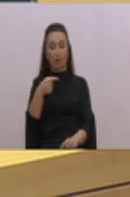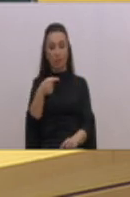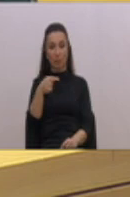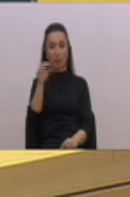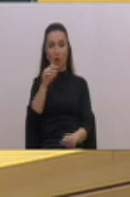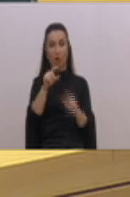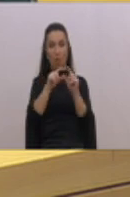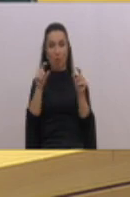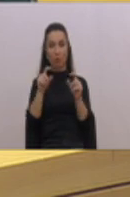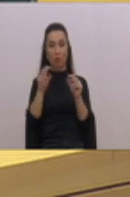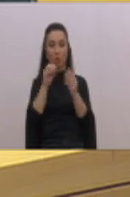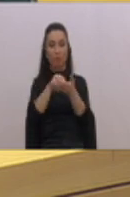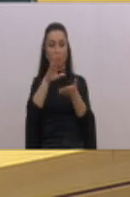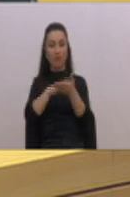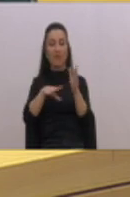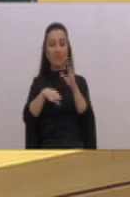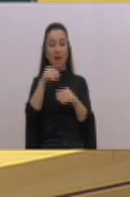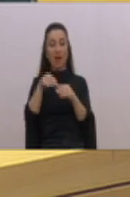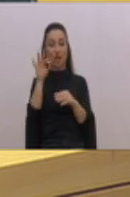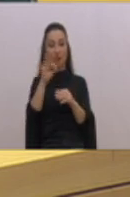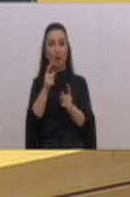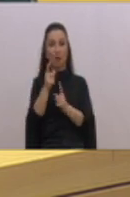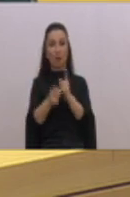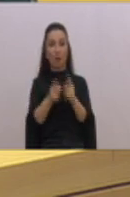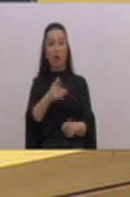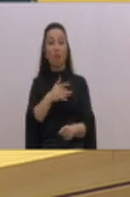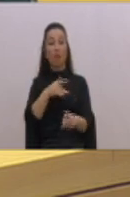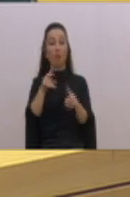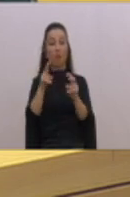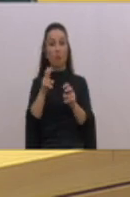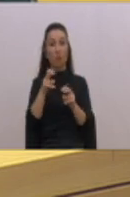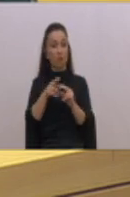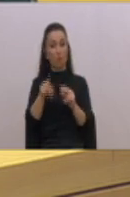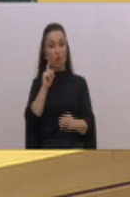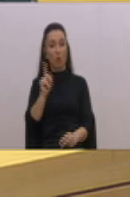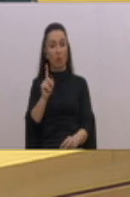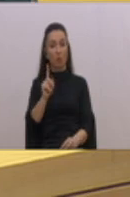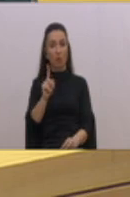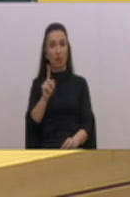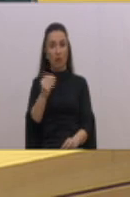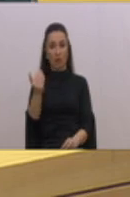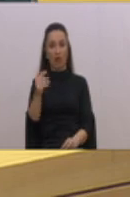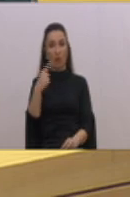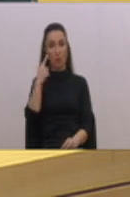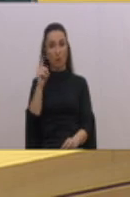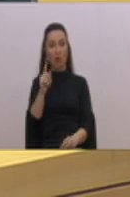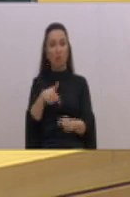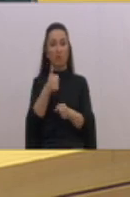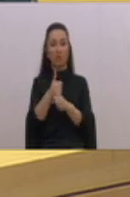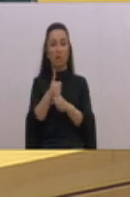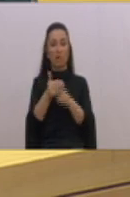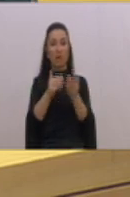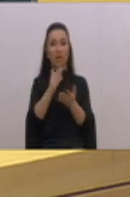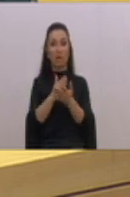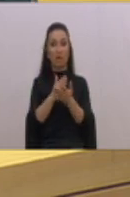სავალდებულო პუნქტად ჩაგიწერეს საარჩევნო რეფორმა, აქ გულისხმობდნენ არა იმას, რასაც თქვენ ამბობთ, რომ თურმე მთავარი მიღწევა არის,